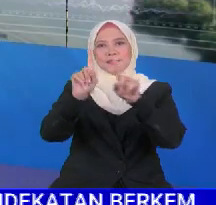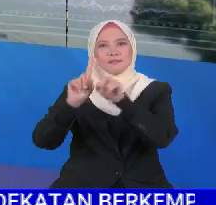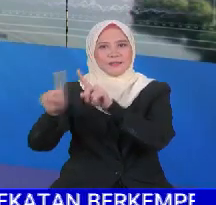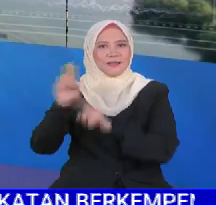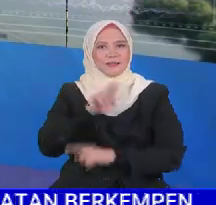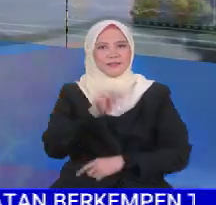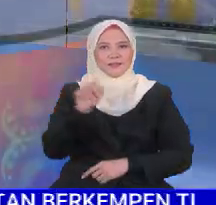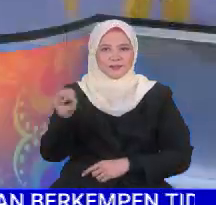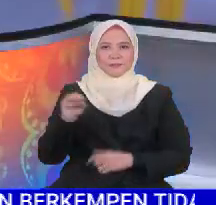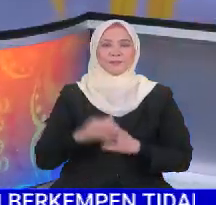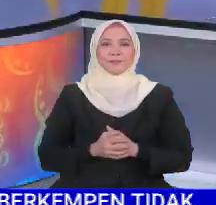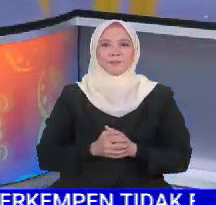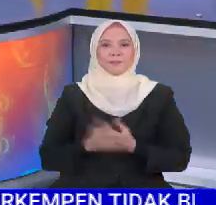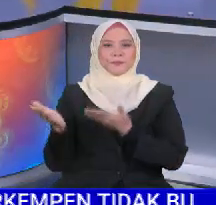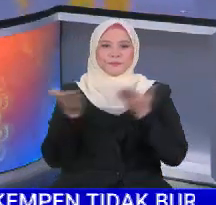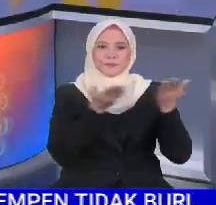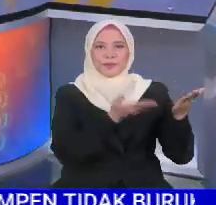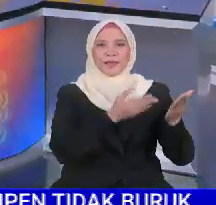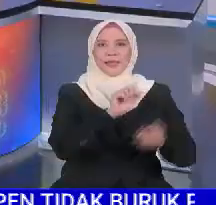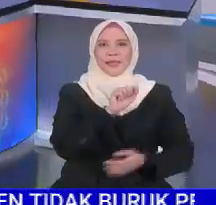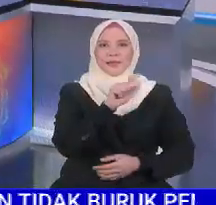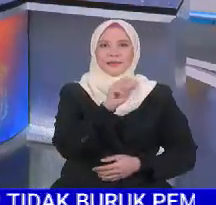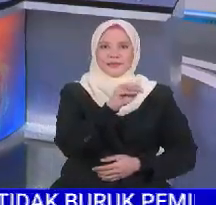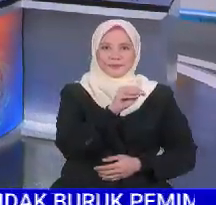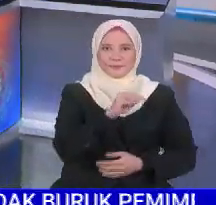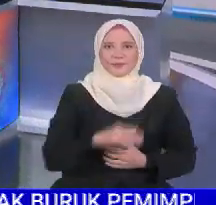platform RPM kembali bersama Azzam di angkasa